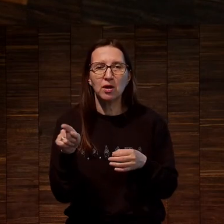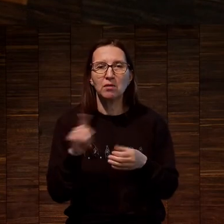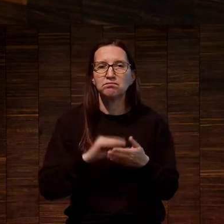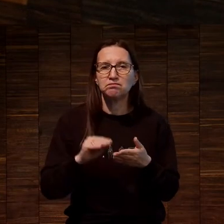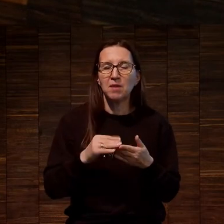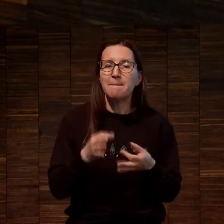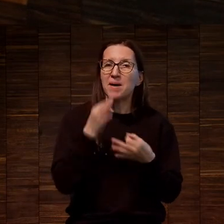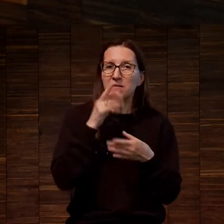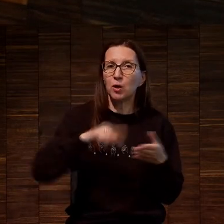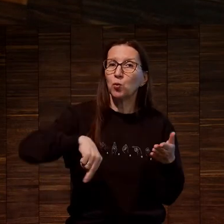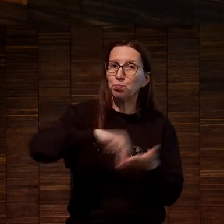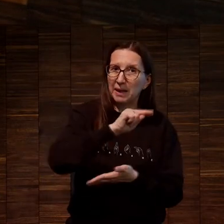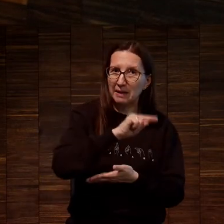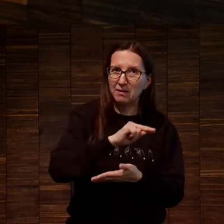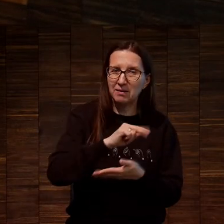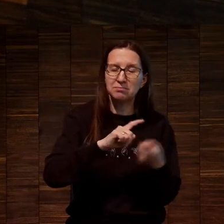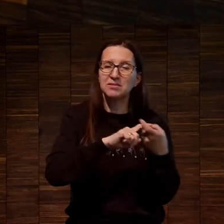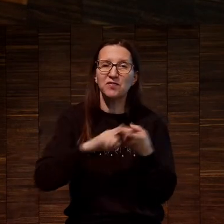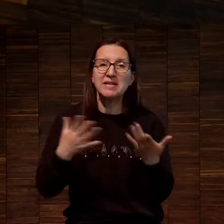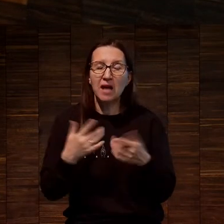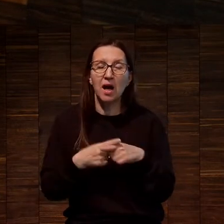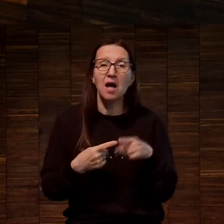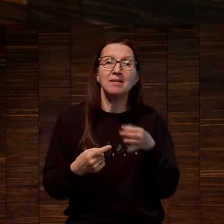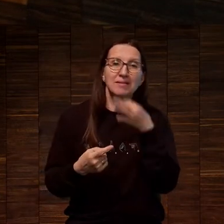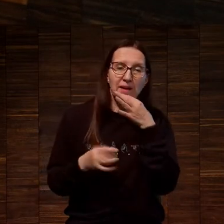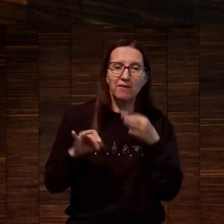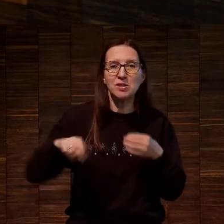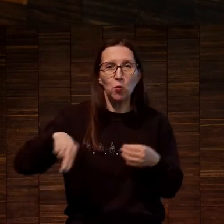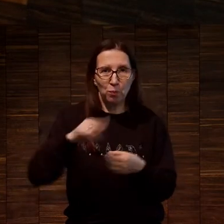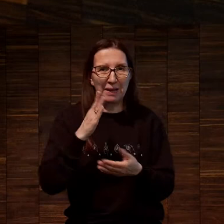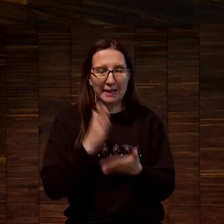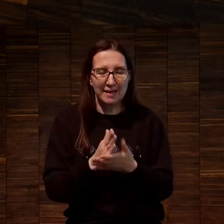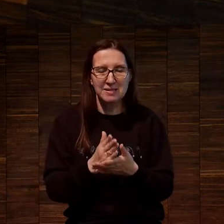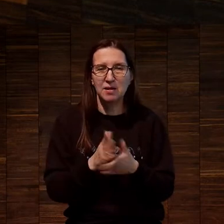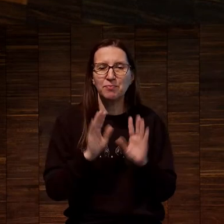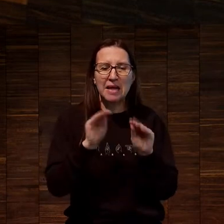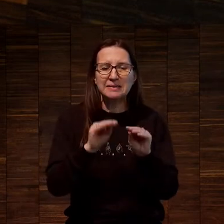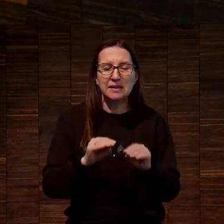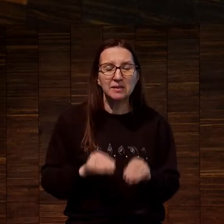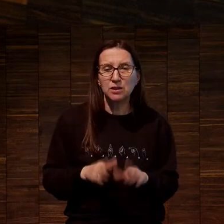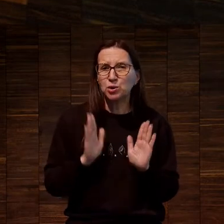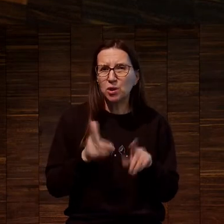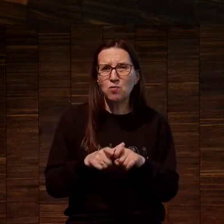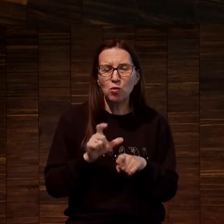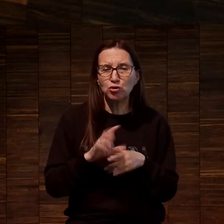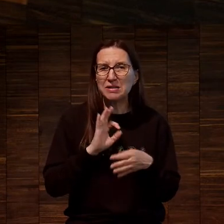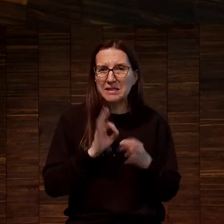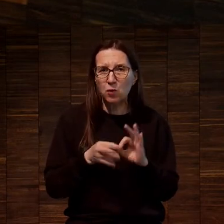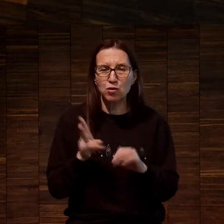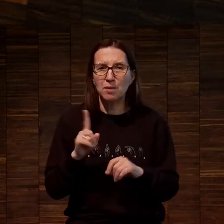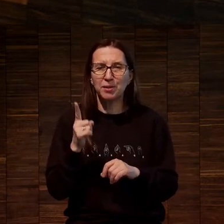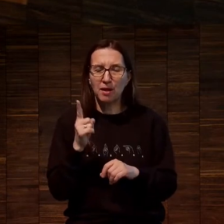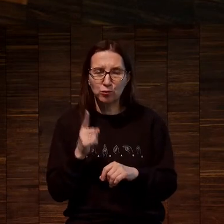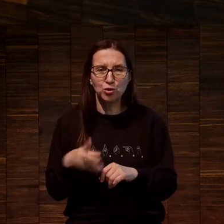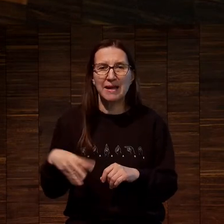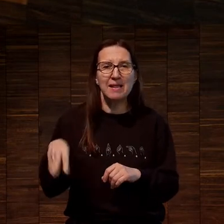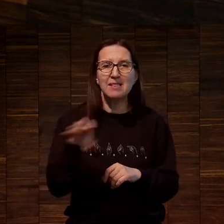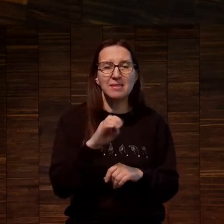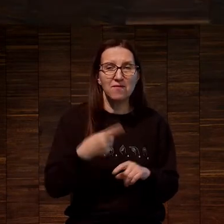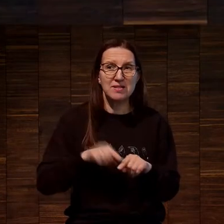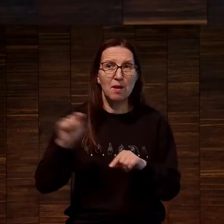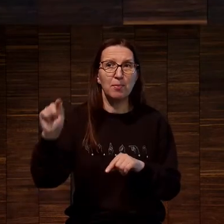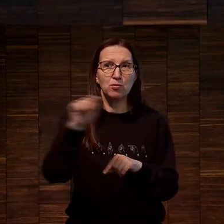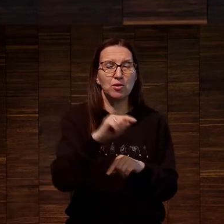что понравилось, у них что-то купили или нет? Статистику вести невероятно сложно, поскольку не все